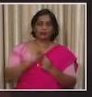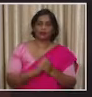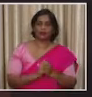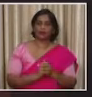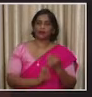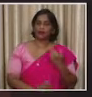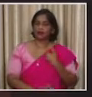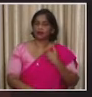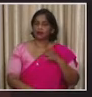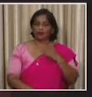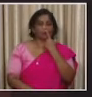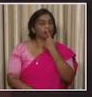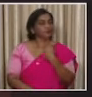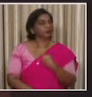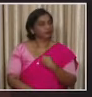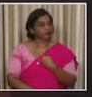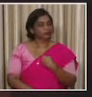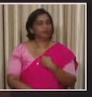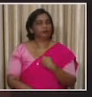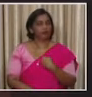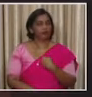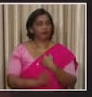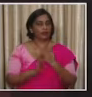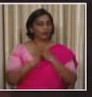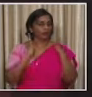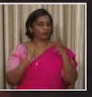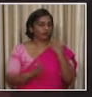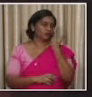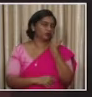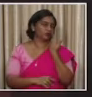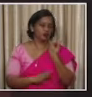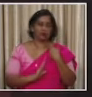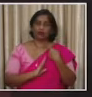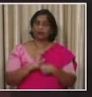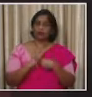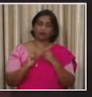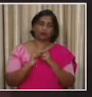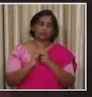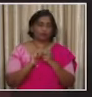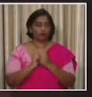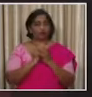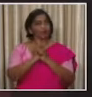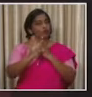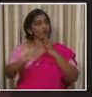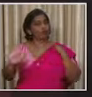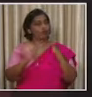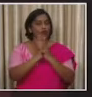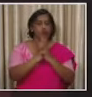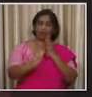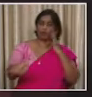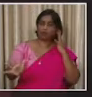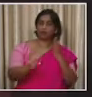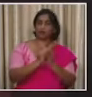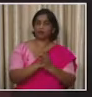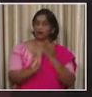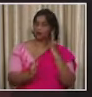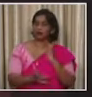දැන් අපිට කියනවා මහා ඛේදවාචකයක් අපේ රටේ වුණේ අර පෝලිම තිබ්බලු, මේ පෝලිම තිබ්බලු.